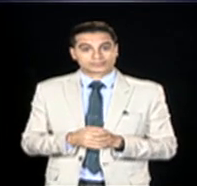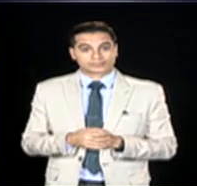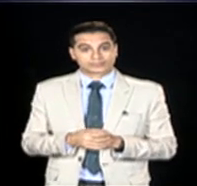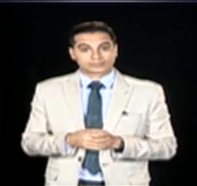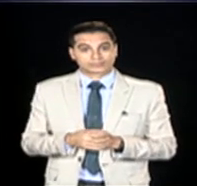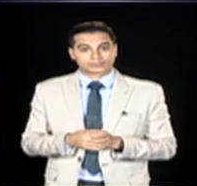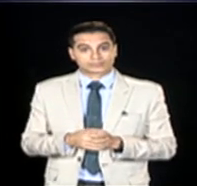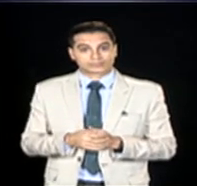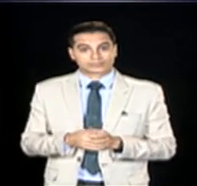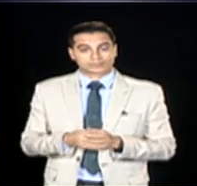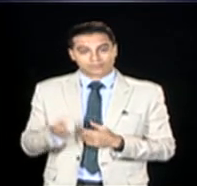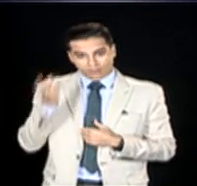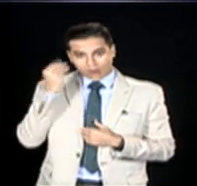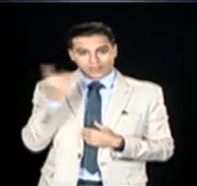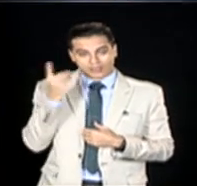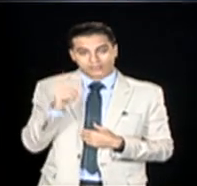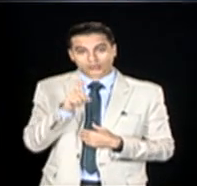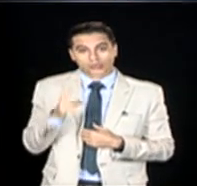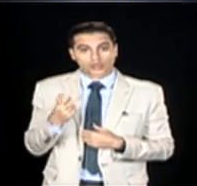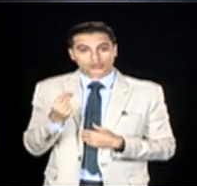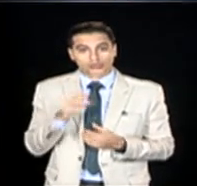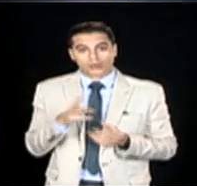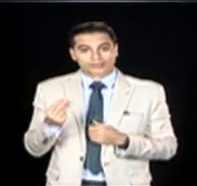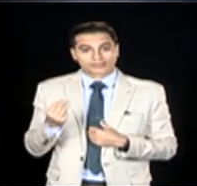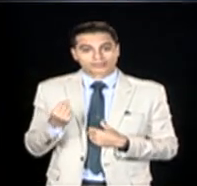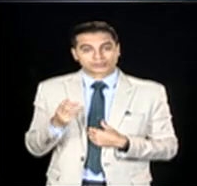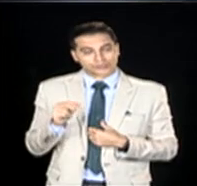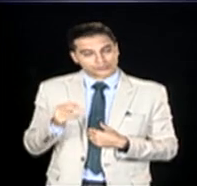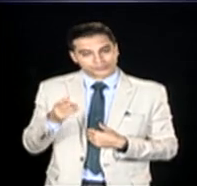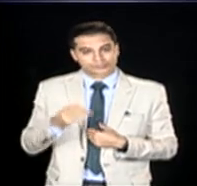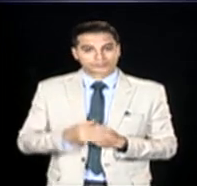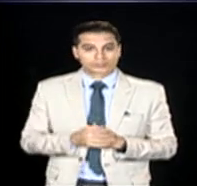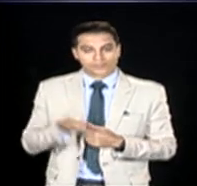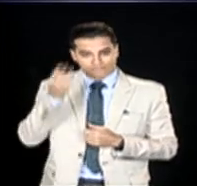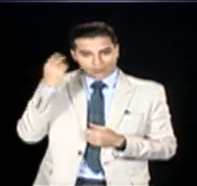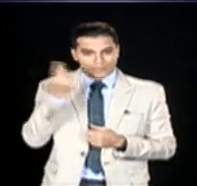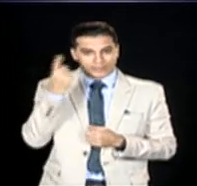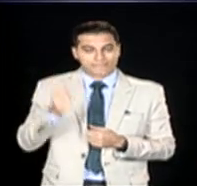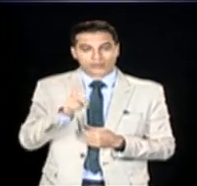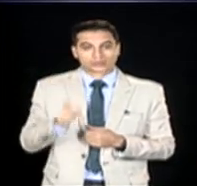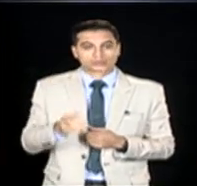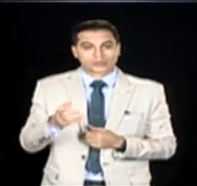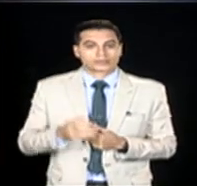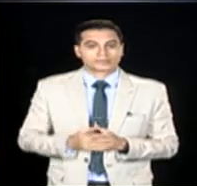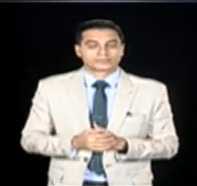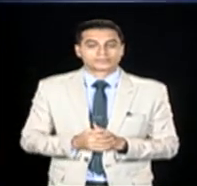معلومات عامة، يا ترى السؤال بـ20 نقطة ولا بـ30 نقطة؟ 20 نقطة. 20 نقطة. معلومات عامة، والسؤال